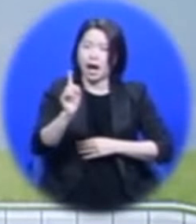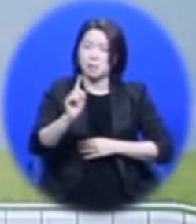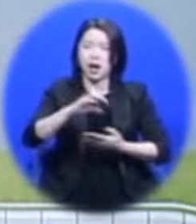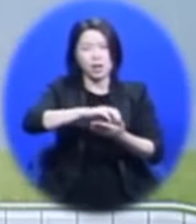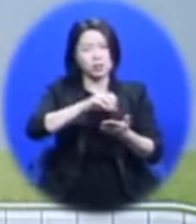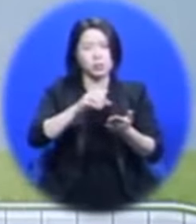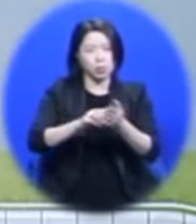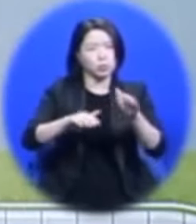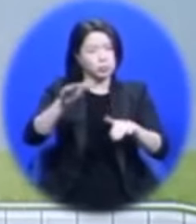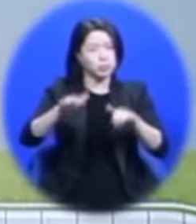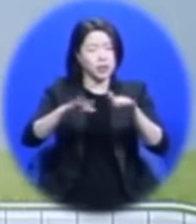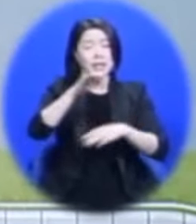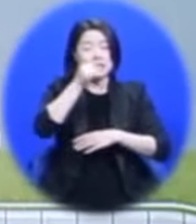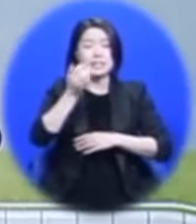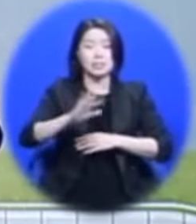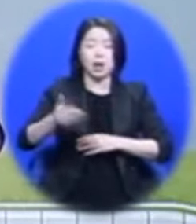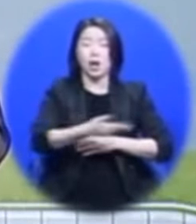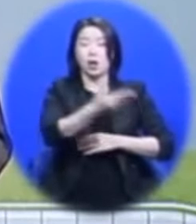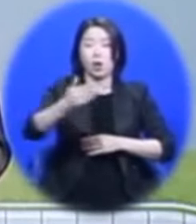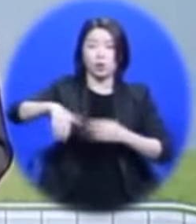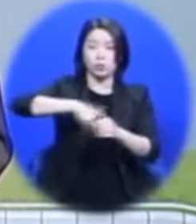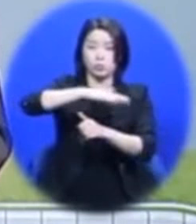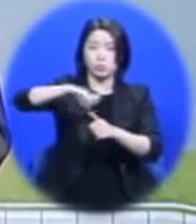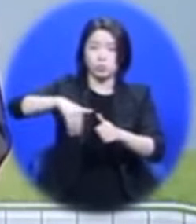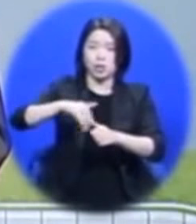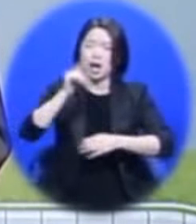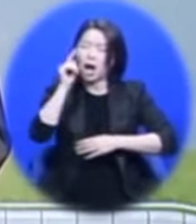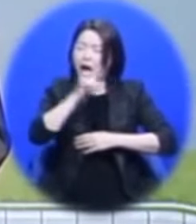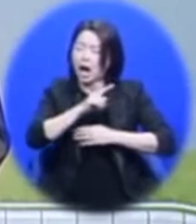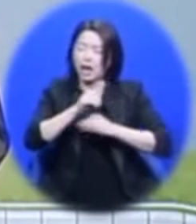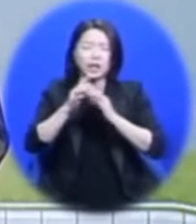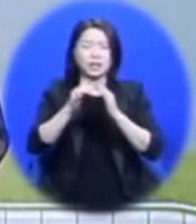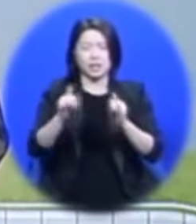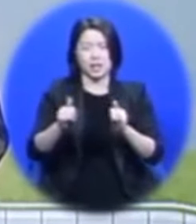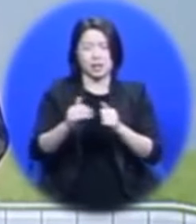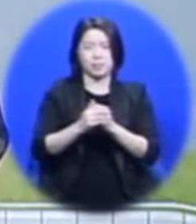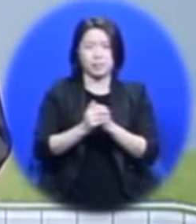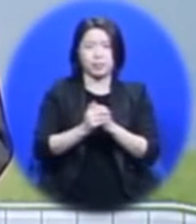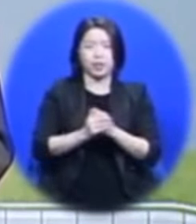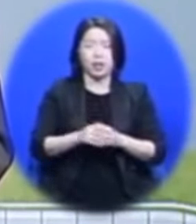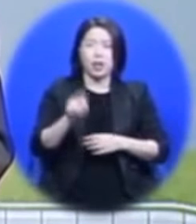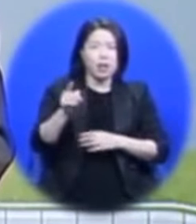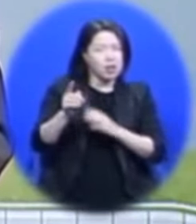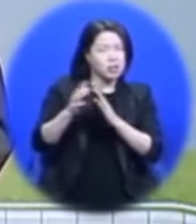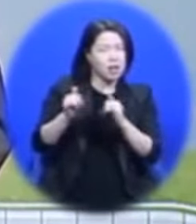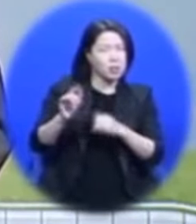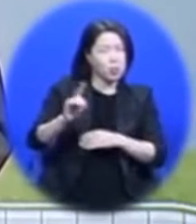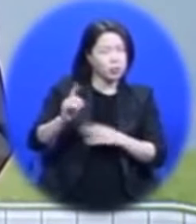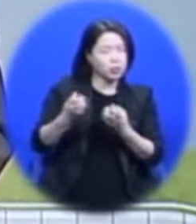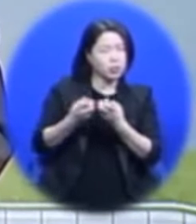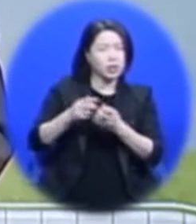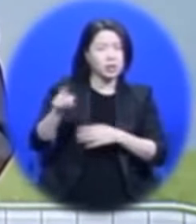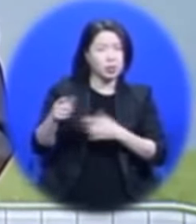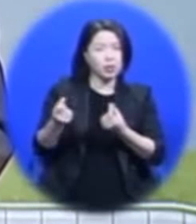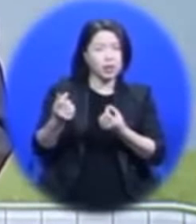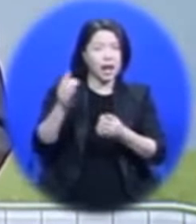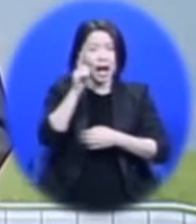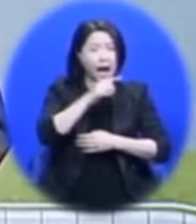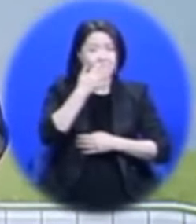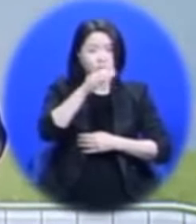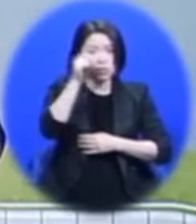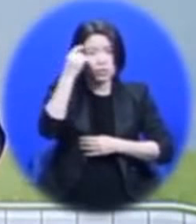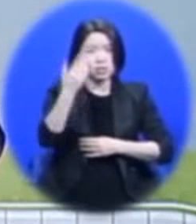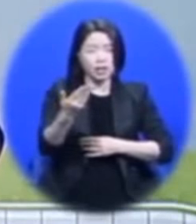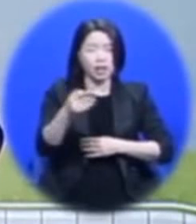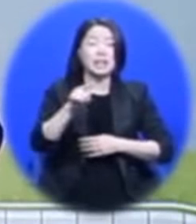차이는 있지만 여러분 주변에 정말 악하다, 사람이 어떻게 이렇게 악할 수 있을까,